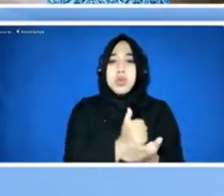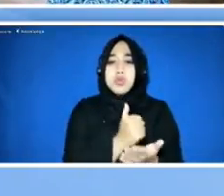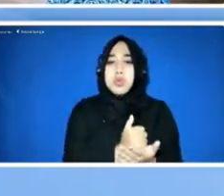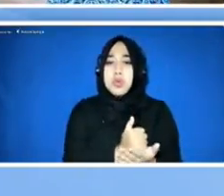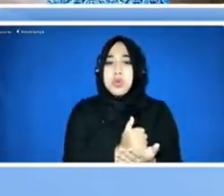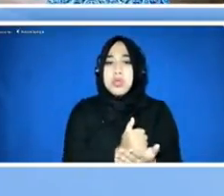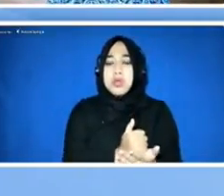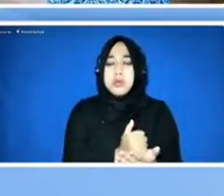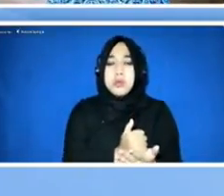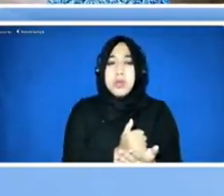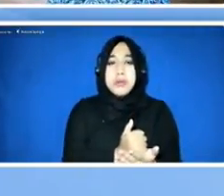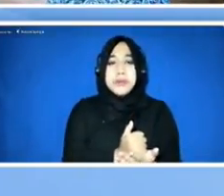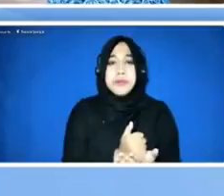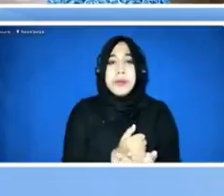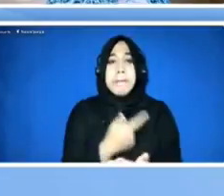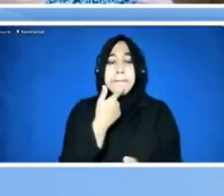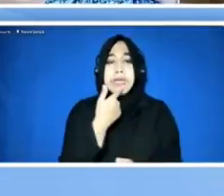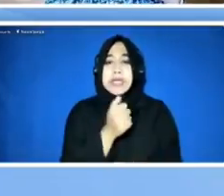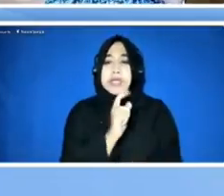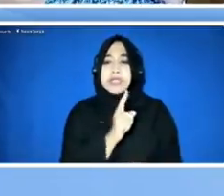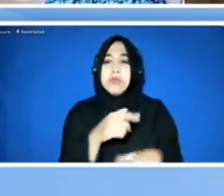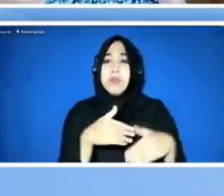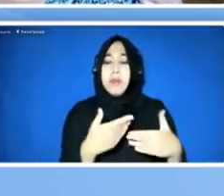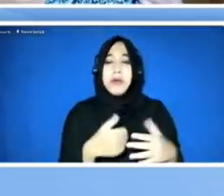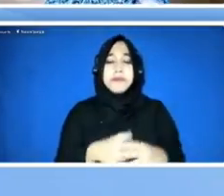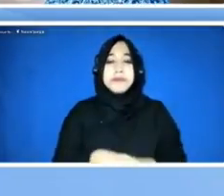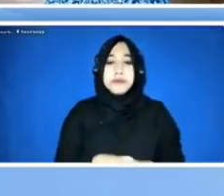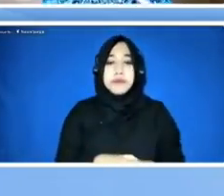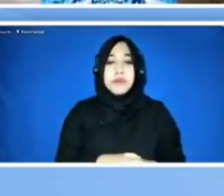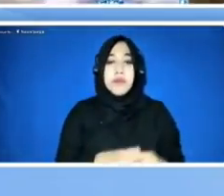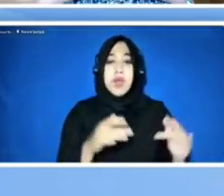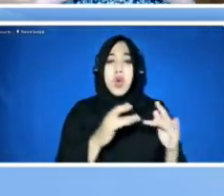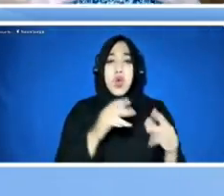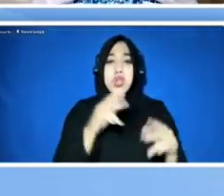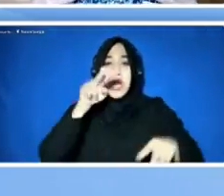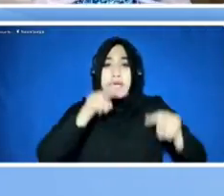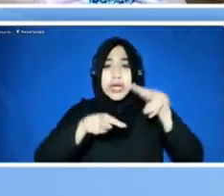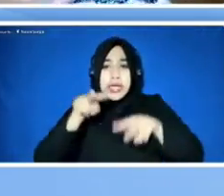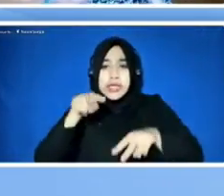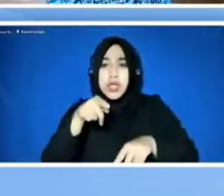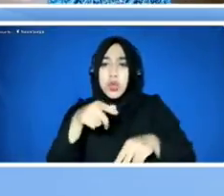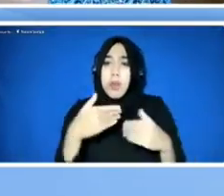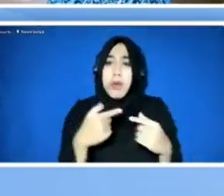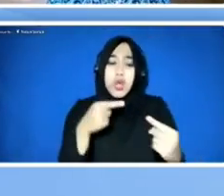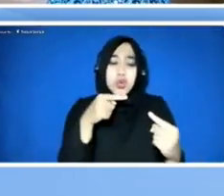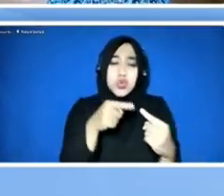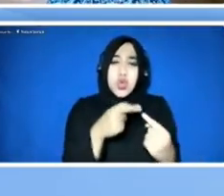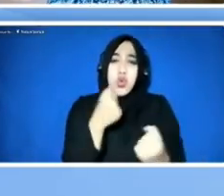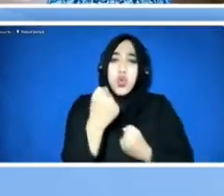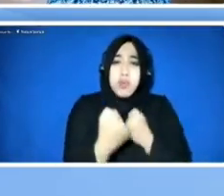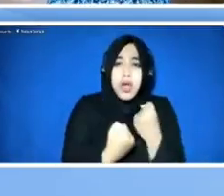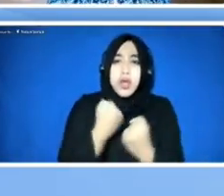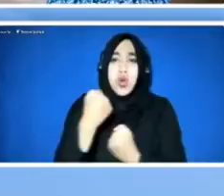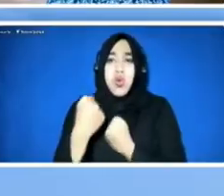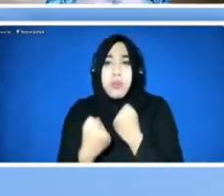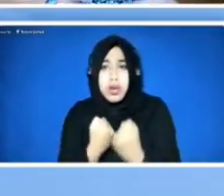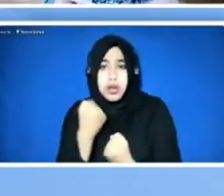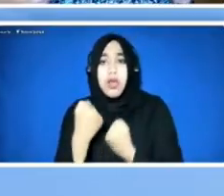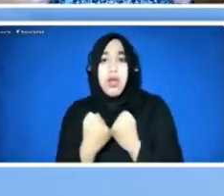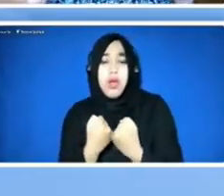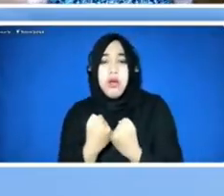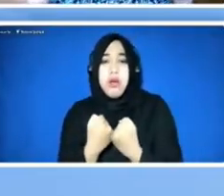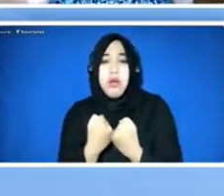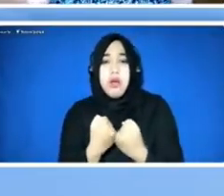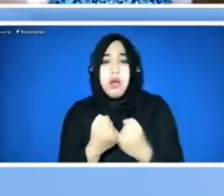juga sangat penting karena kontak tracing adalah upaya untuk adalah